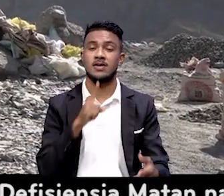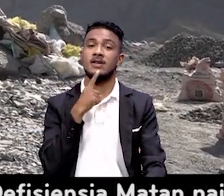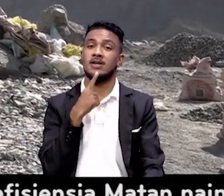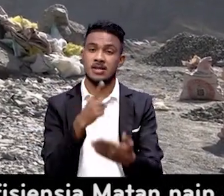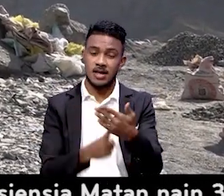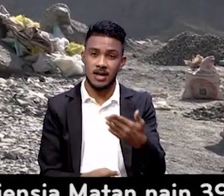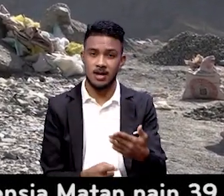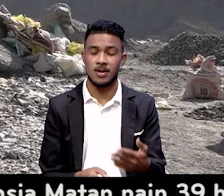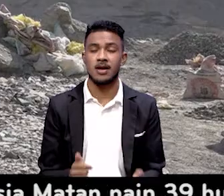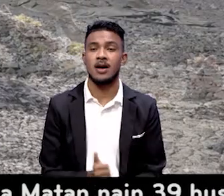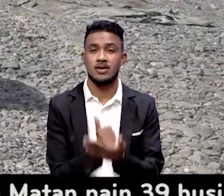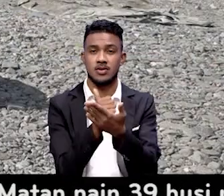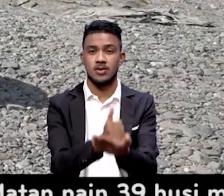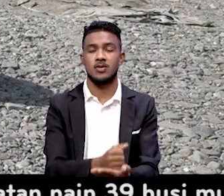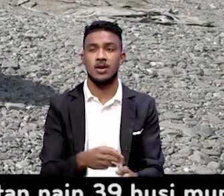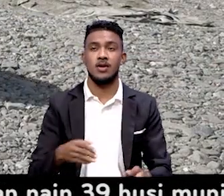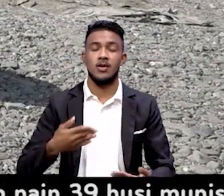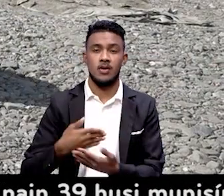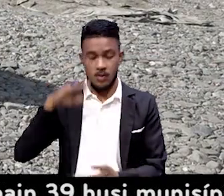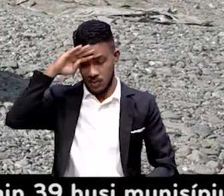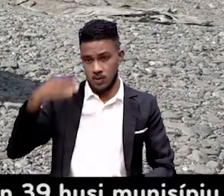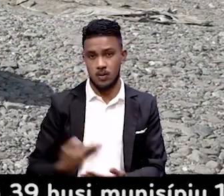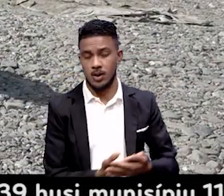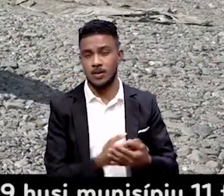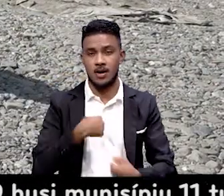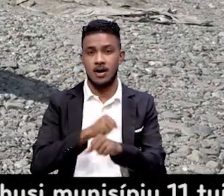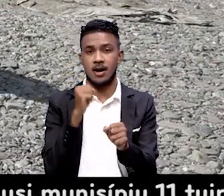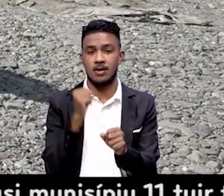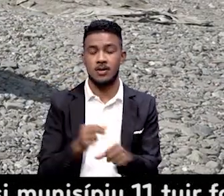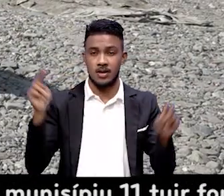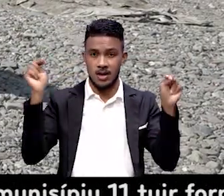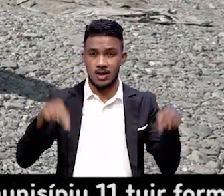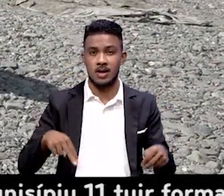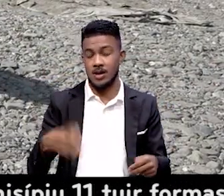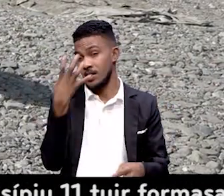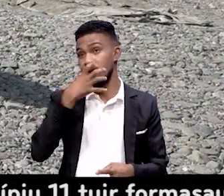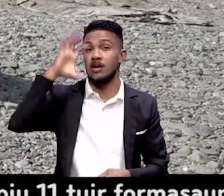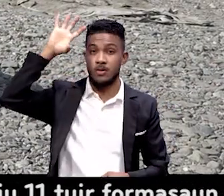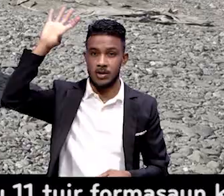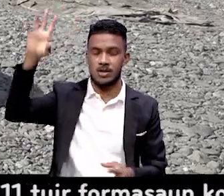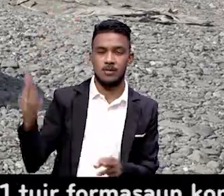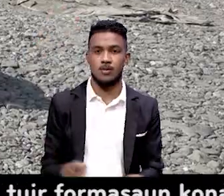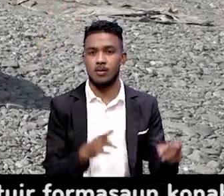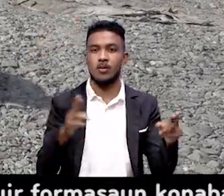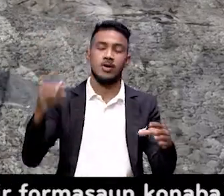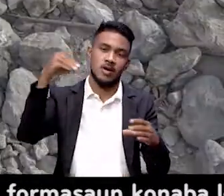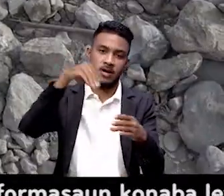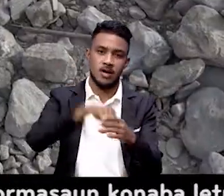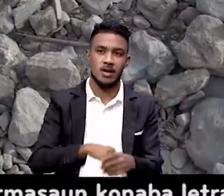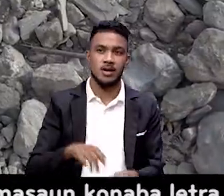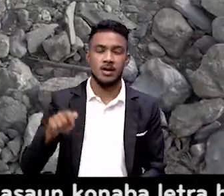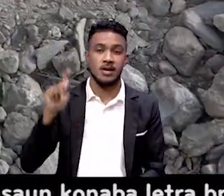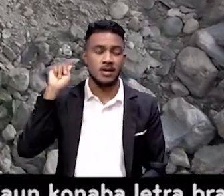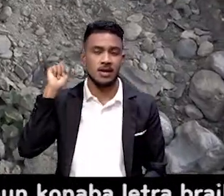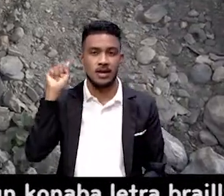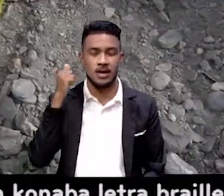sustenta nem Angelino nem Morris nem sei halo, mas que tem que ser ambas o romanas e motalaran. Tia Inês está lá o mesak